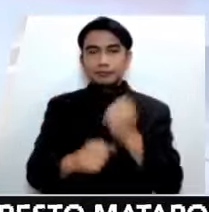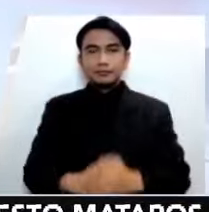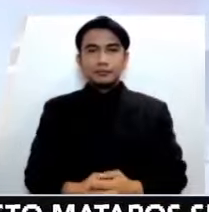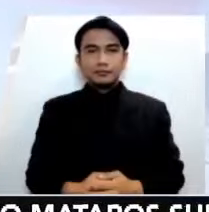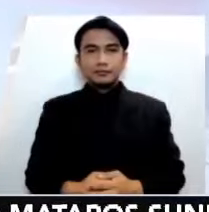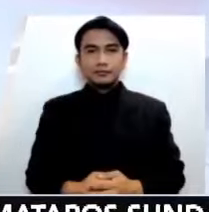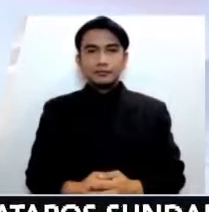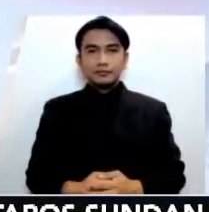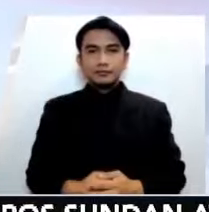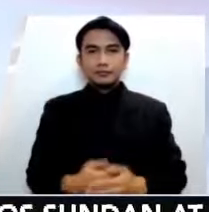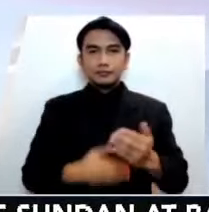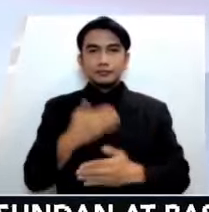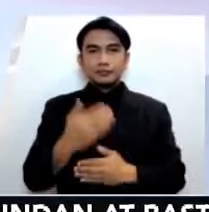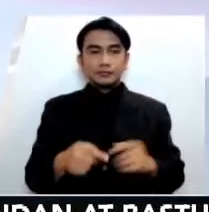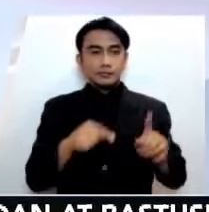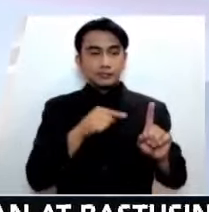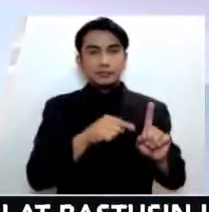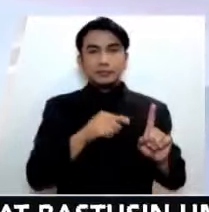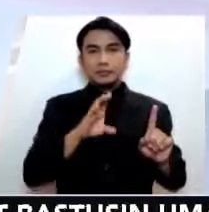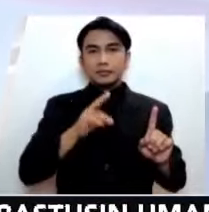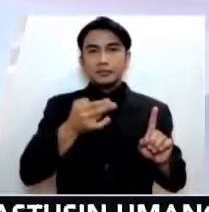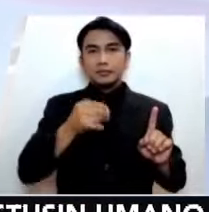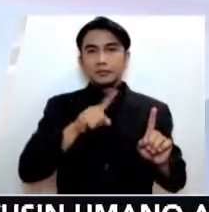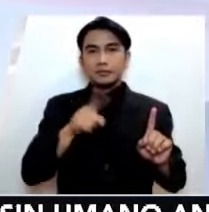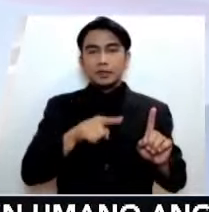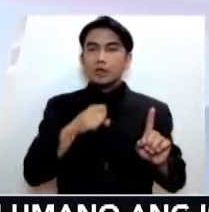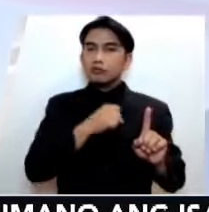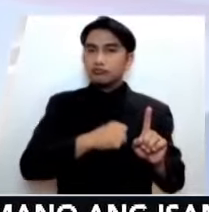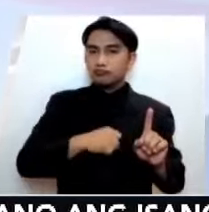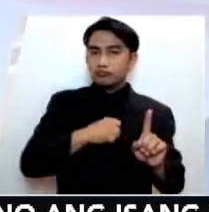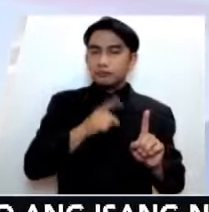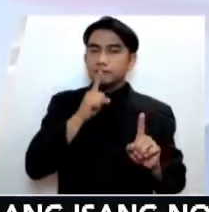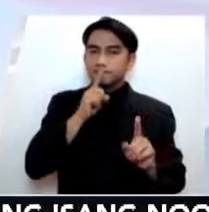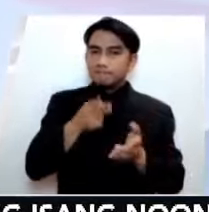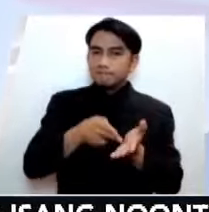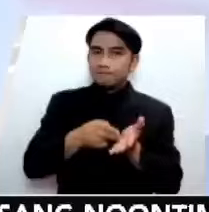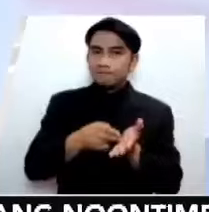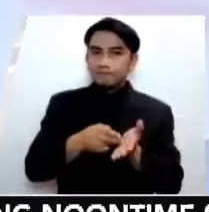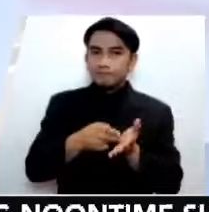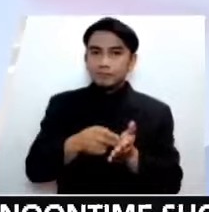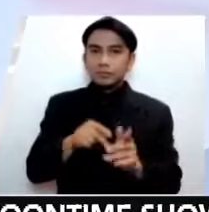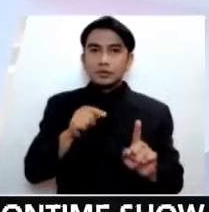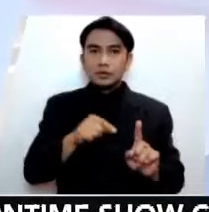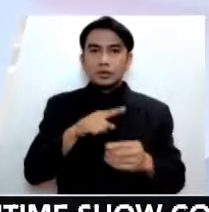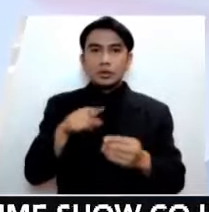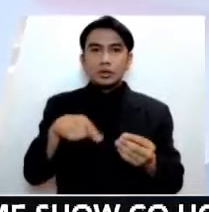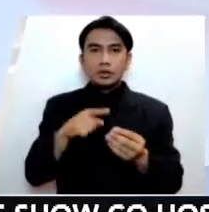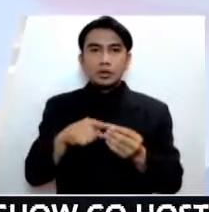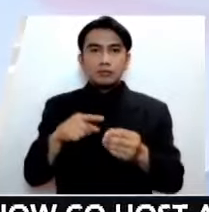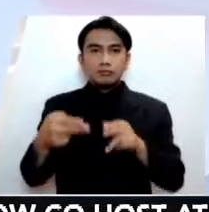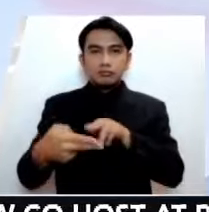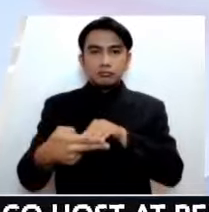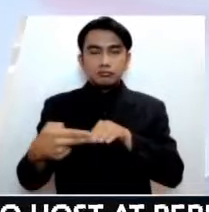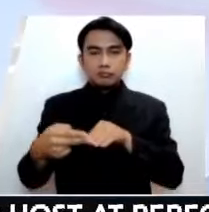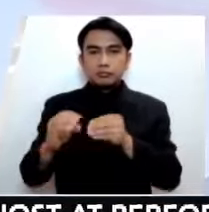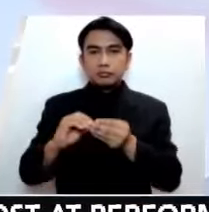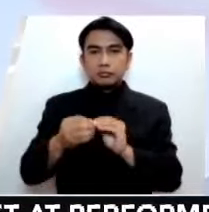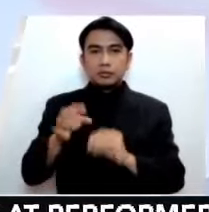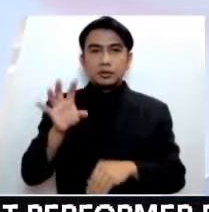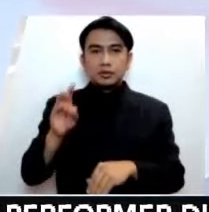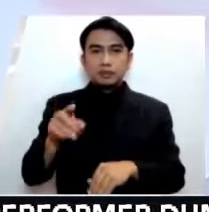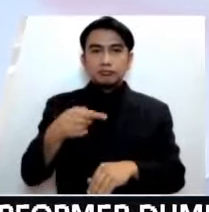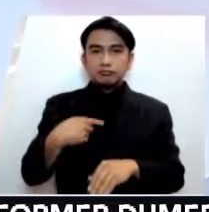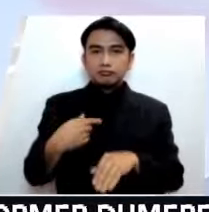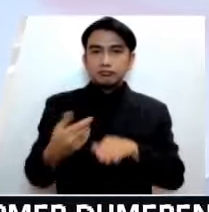Nag-sorry si Senator Cheese Escudero matapos amining sa kanya ang naka-issue na protocol plate na 7 ng sasakyang dumaan sa EDSA